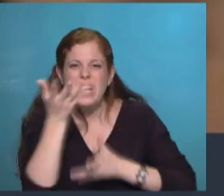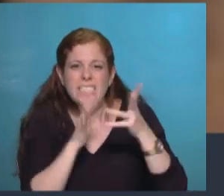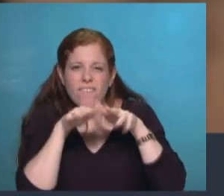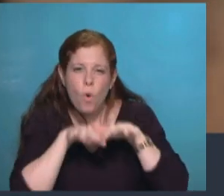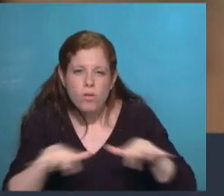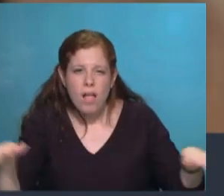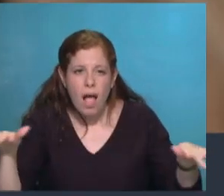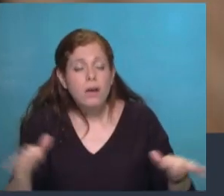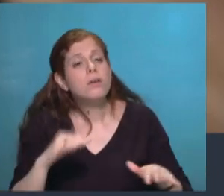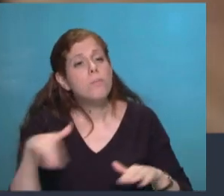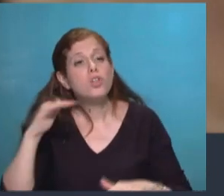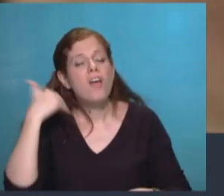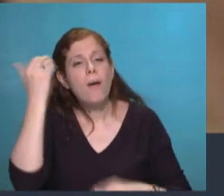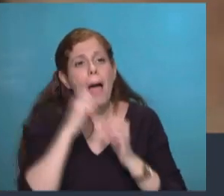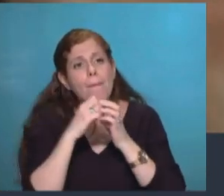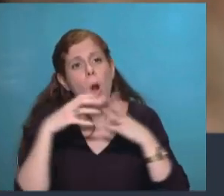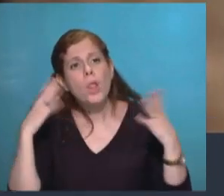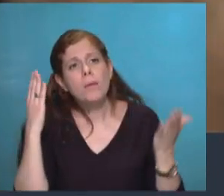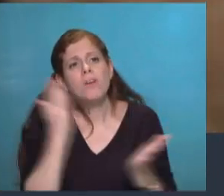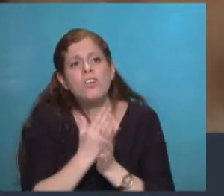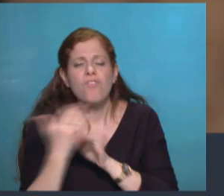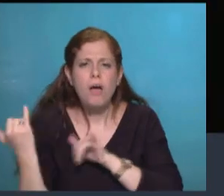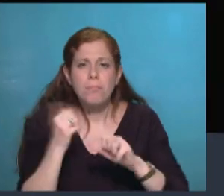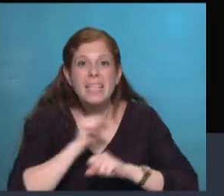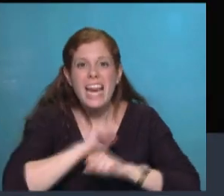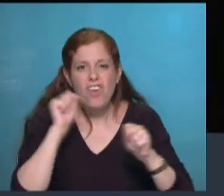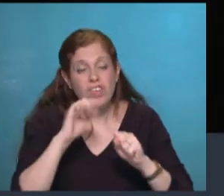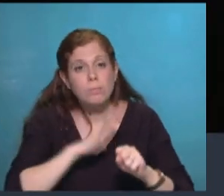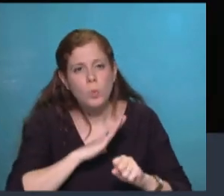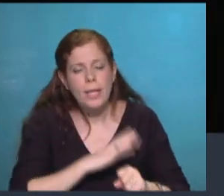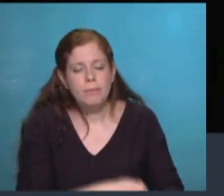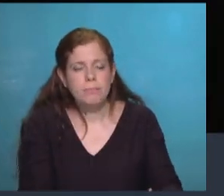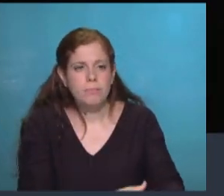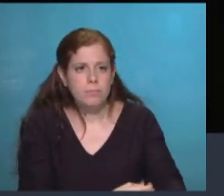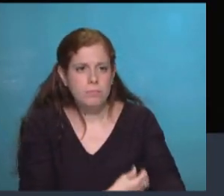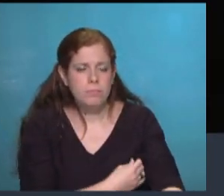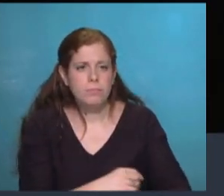הבא, הבלונים כבר נשאו מטעני נפץ מסוכנים.